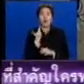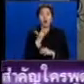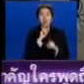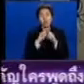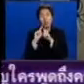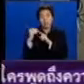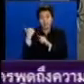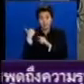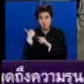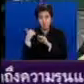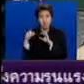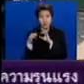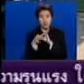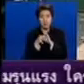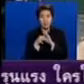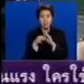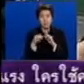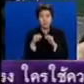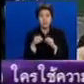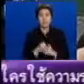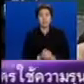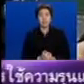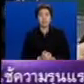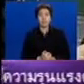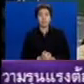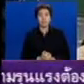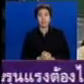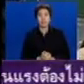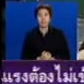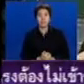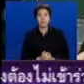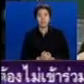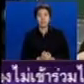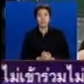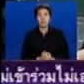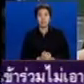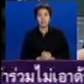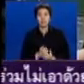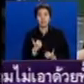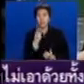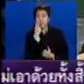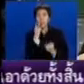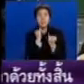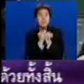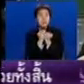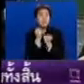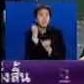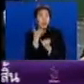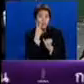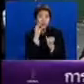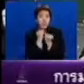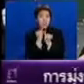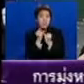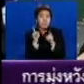อย่างเคร่งครัด เหนื่อยไหมคะต้องยืน มันจะเป็นความเคยชินซะมากกว่าครับนะเราก็คงใช้ค